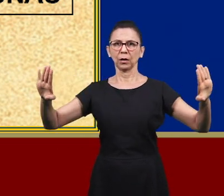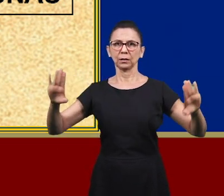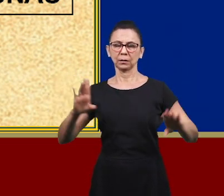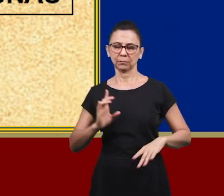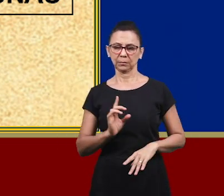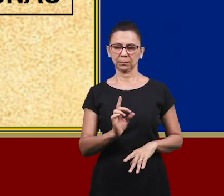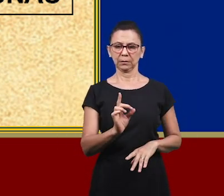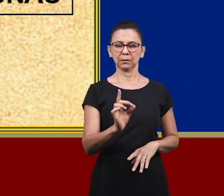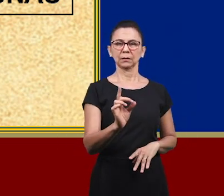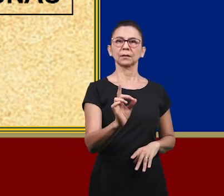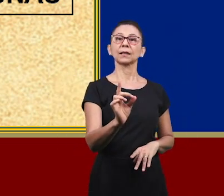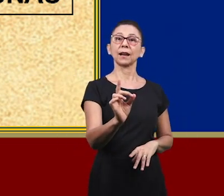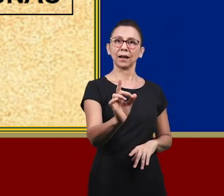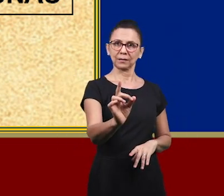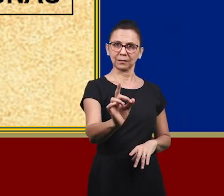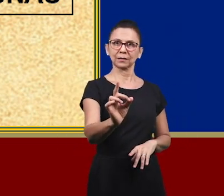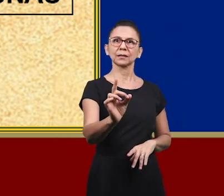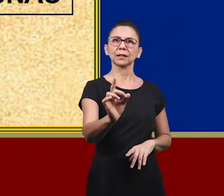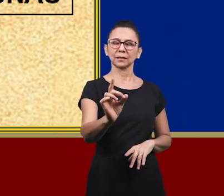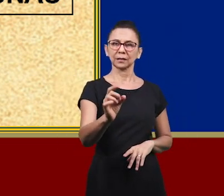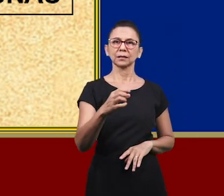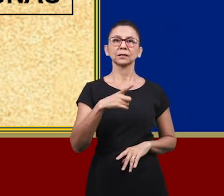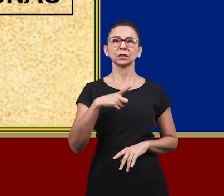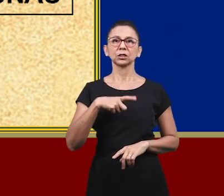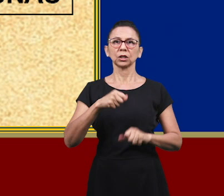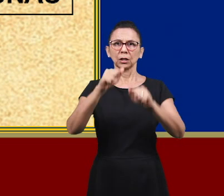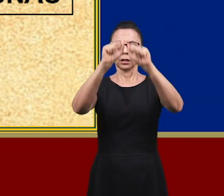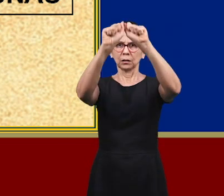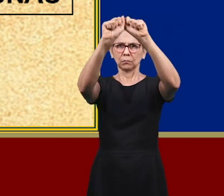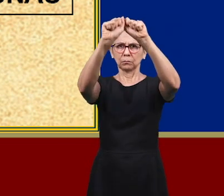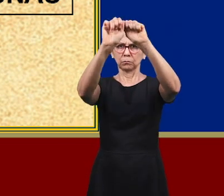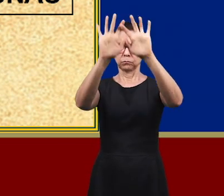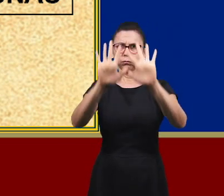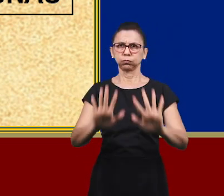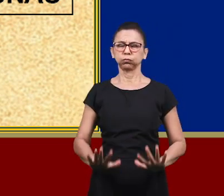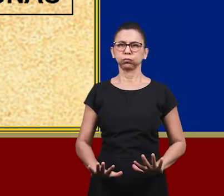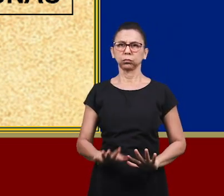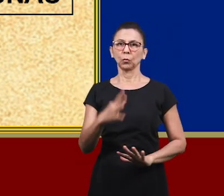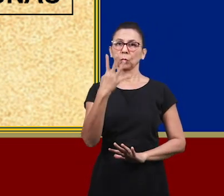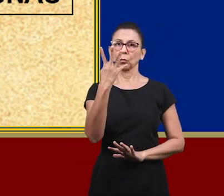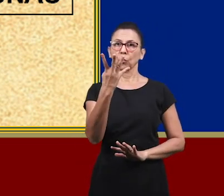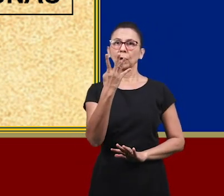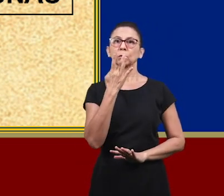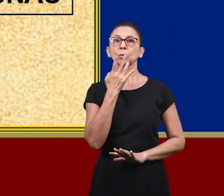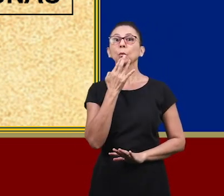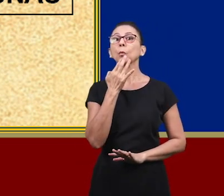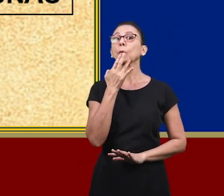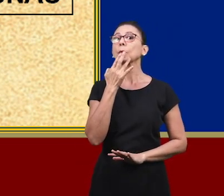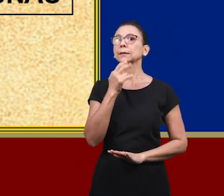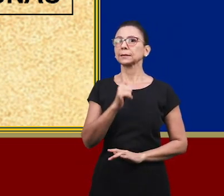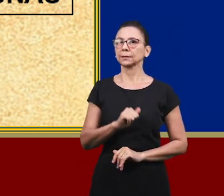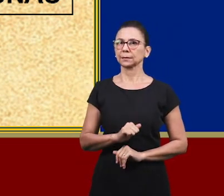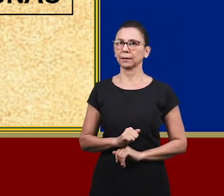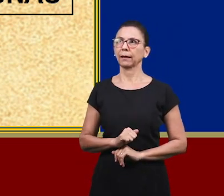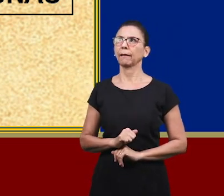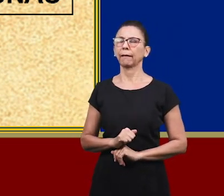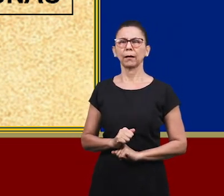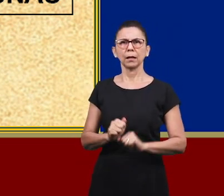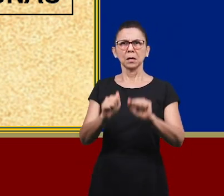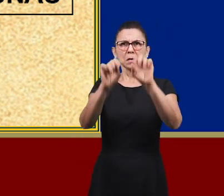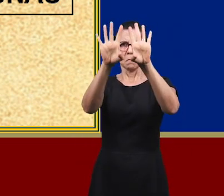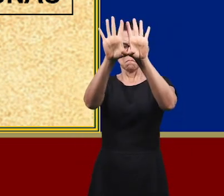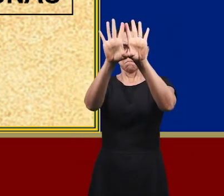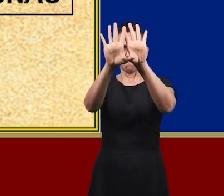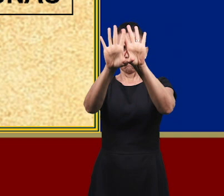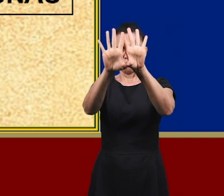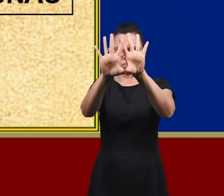l'Holocauste, la porte à l'entrée. Il y avait donc des rideaux avec 4 couleurs. Nous allons parler sur ça